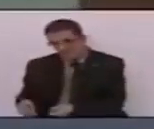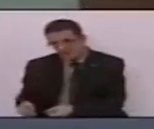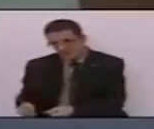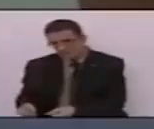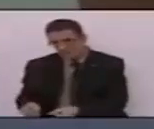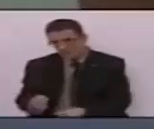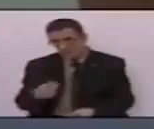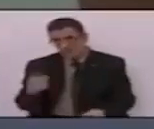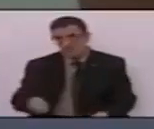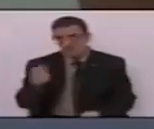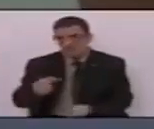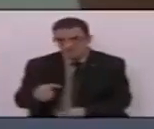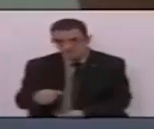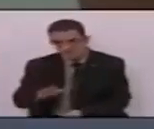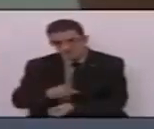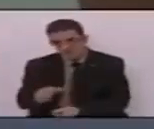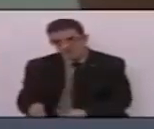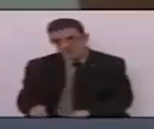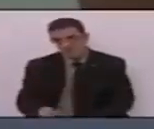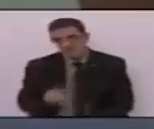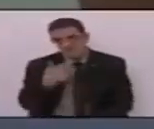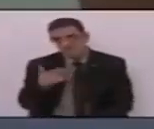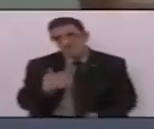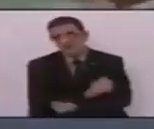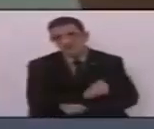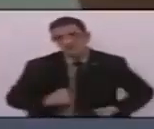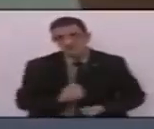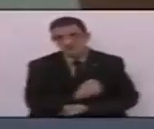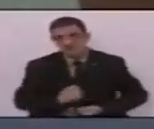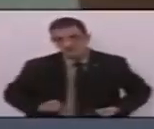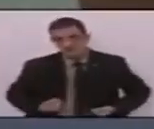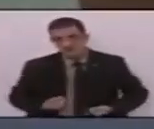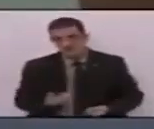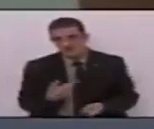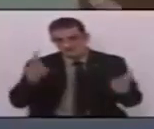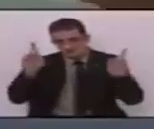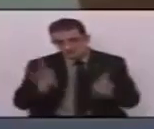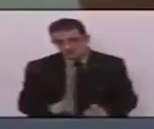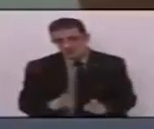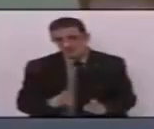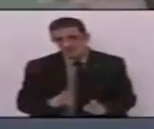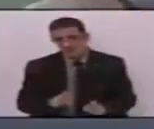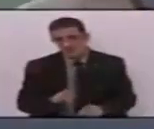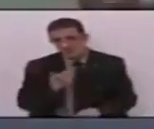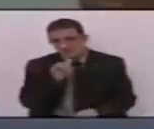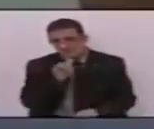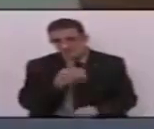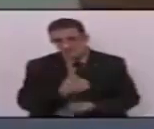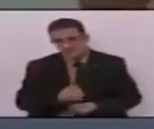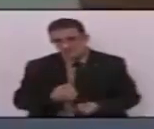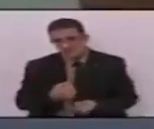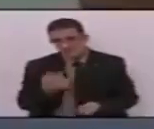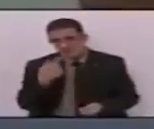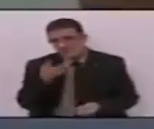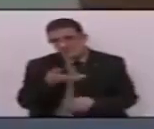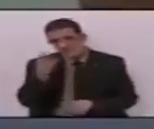نصدروا هما؟ يا سيد الوزير ها وين البطاله اللي راكم تقولوا نقصت؟ نهار كي نديروا صح شركات المناولات تنقص البطاله، هي ما نقصتش، هم كل يوم ما يحرقوا